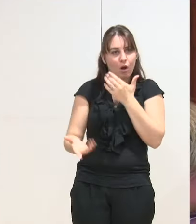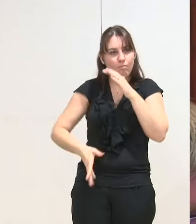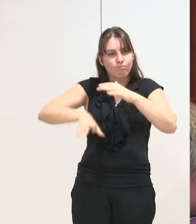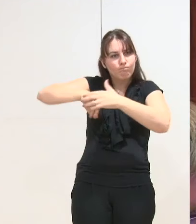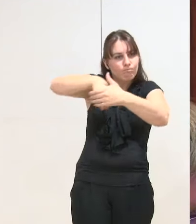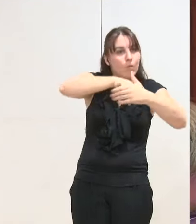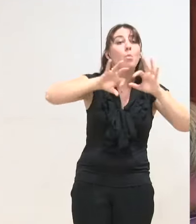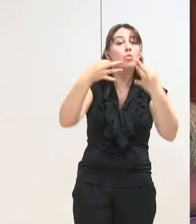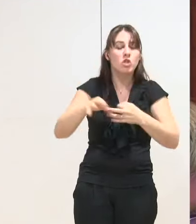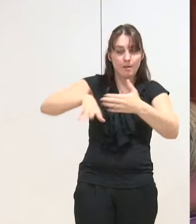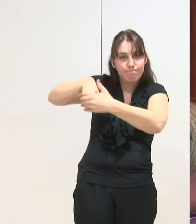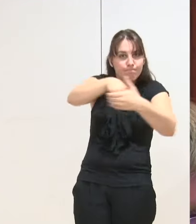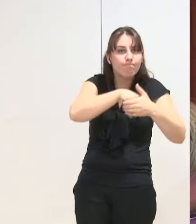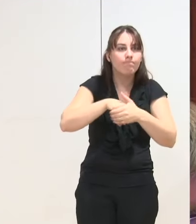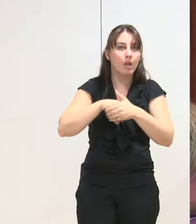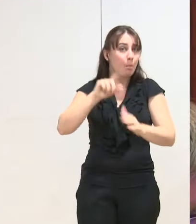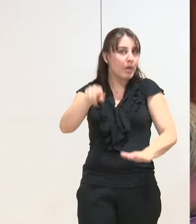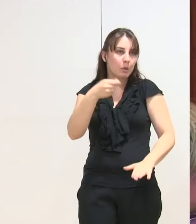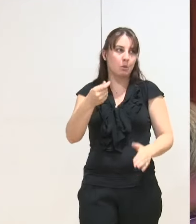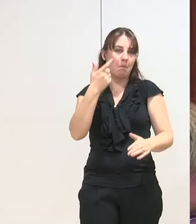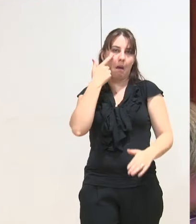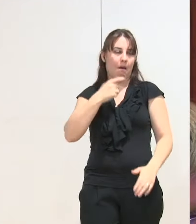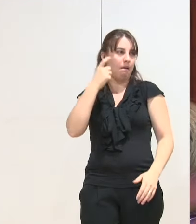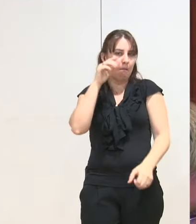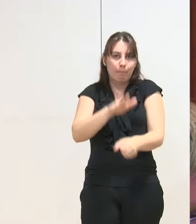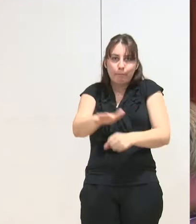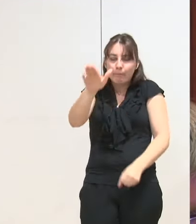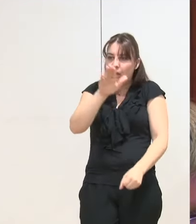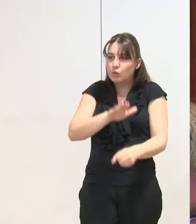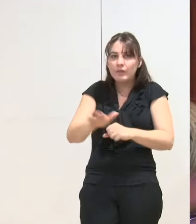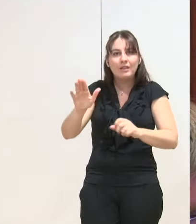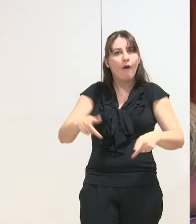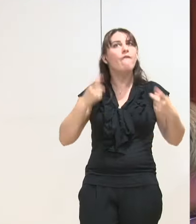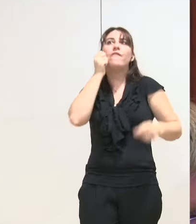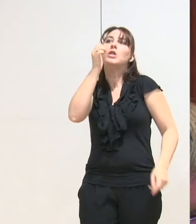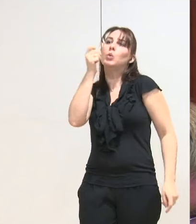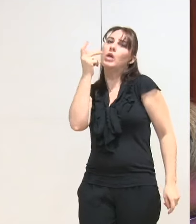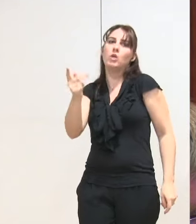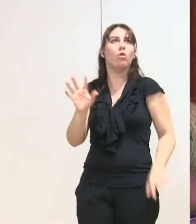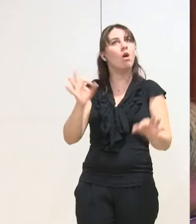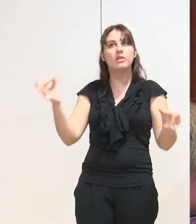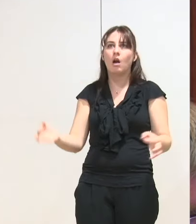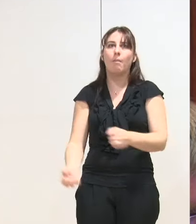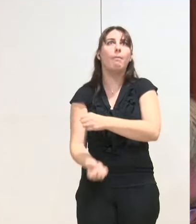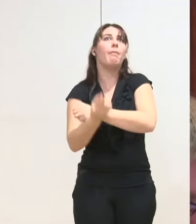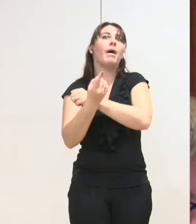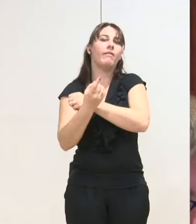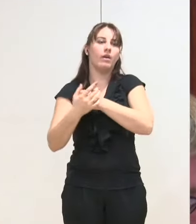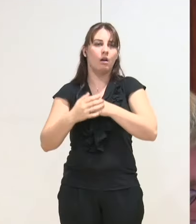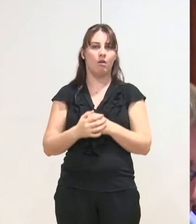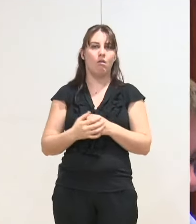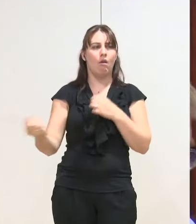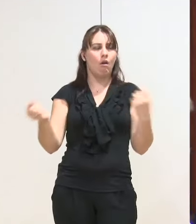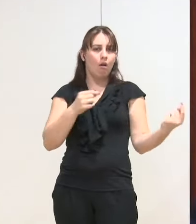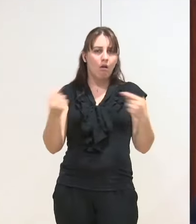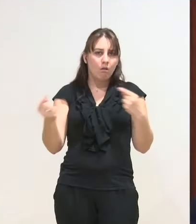juste titre que cela ne suffit pas dans le cadre de leur vie quotidienne nous débattons du